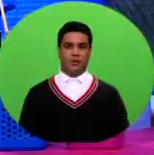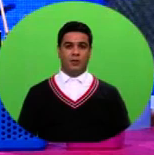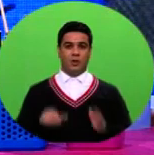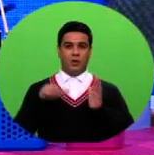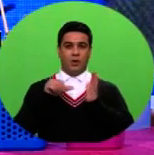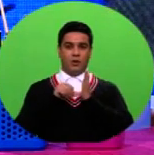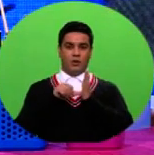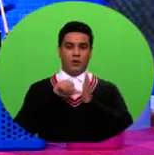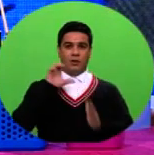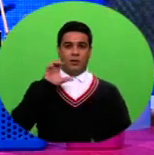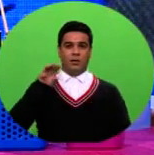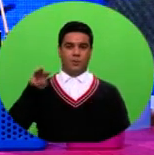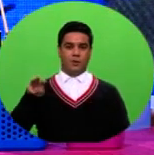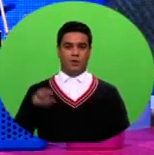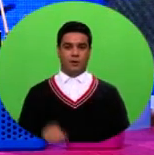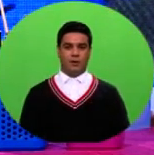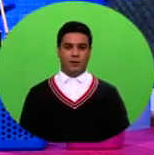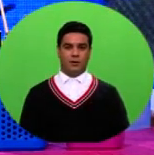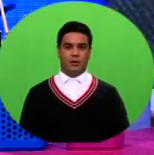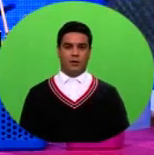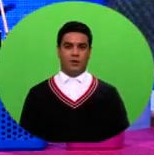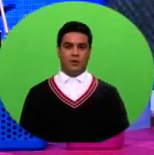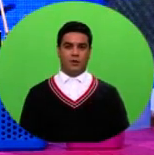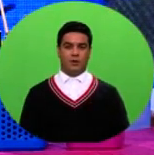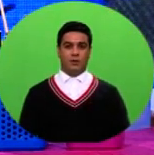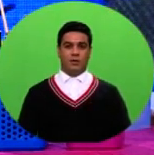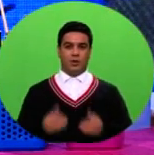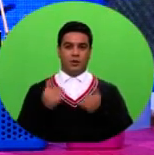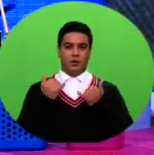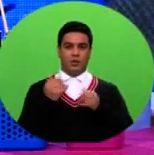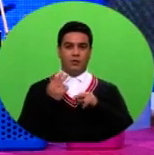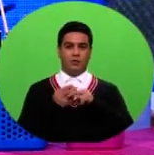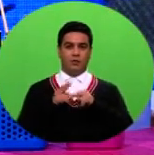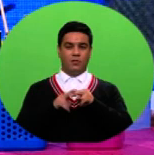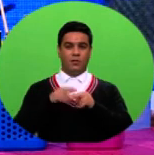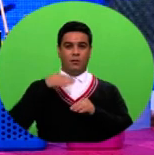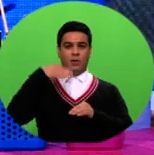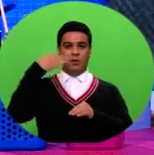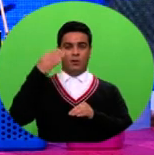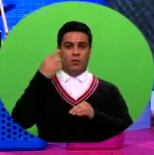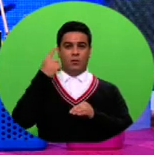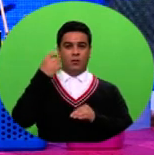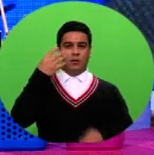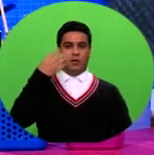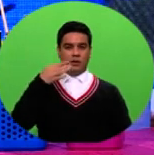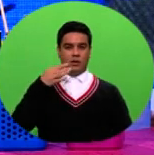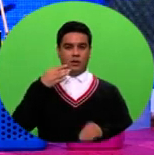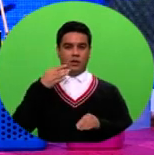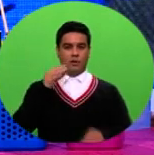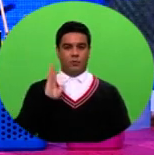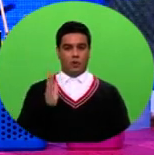6 santimetr asosi. Hozir yon yoqimizning balandligi 140 deb